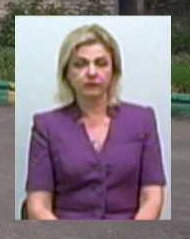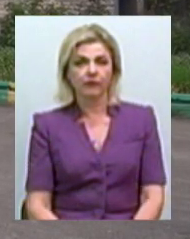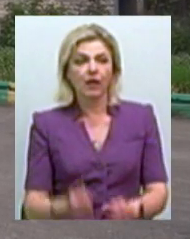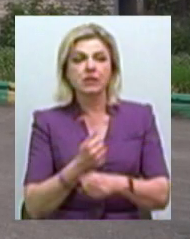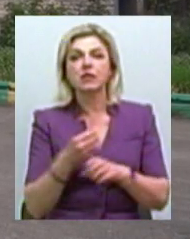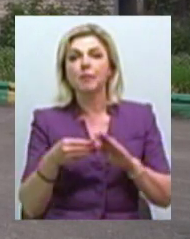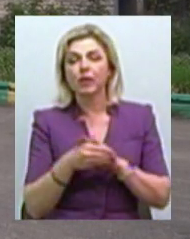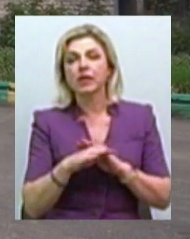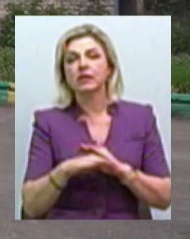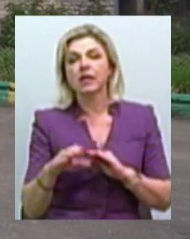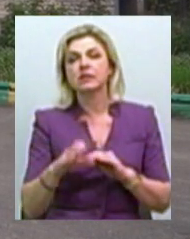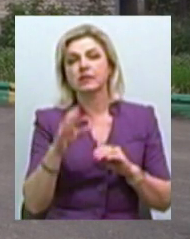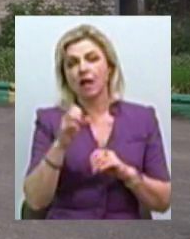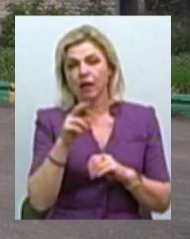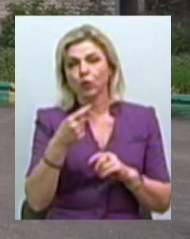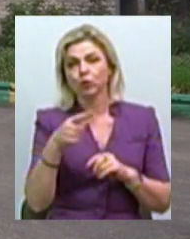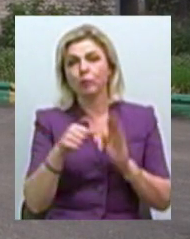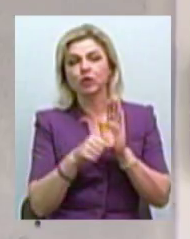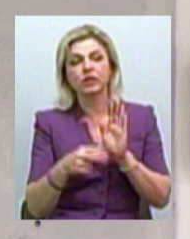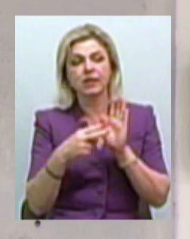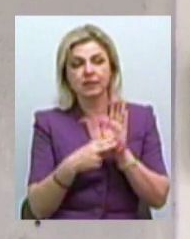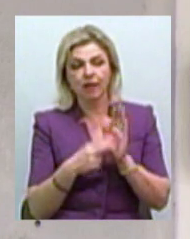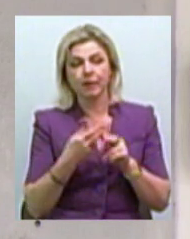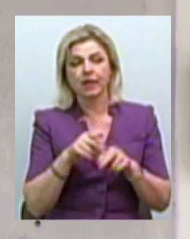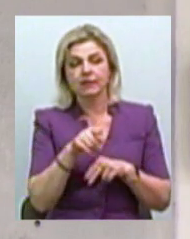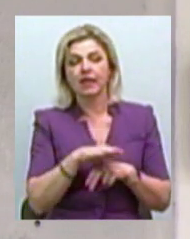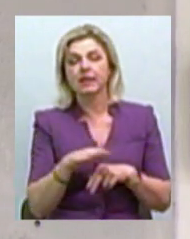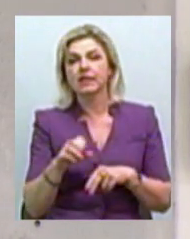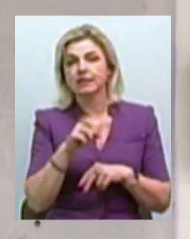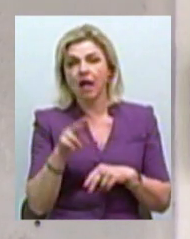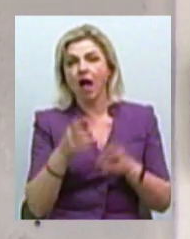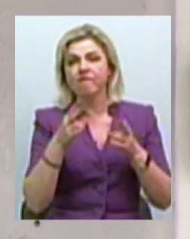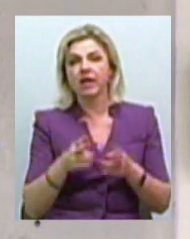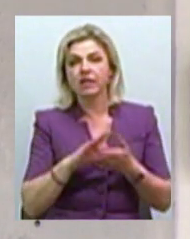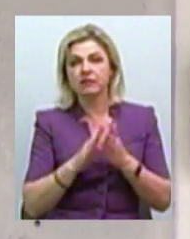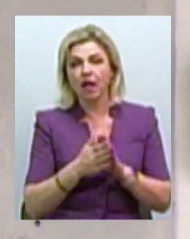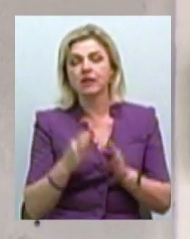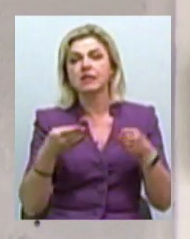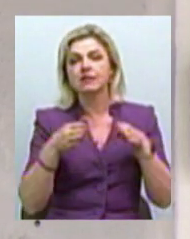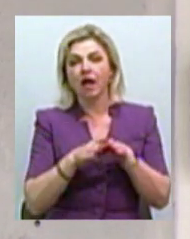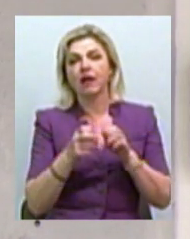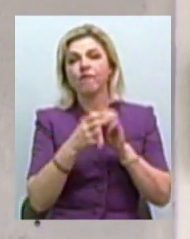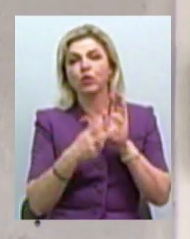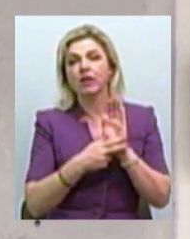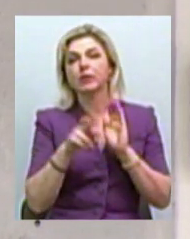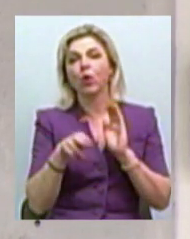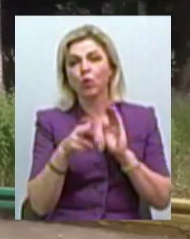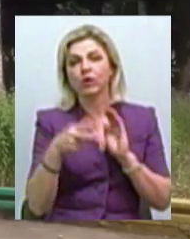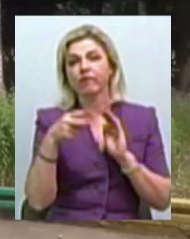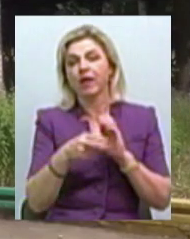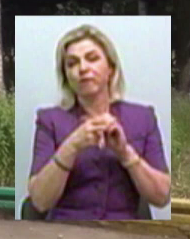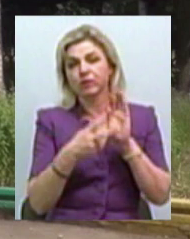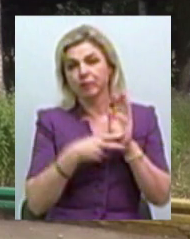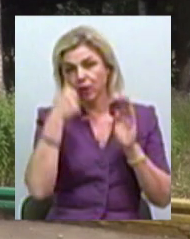Замінували і дошкільний навчальний заклад номер 67. Цей садочок через аварійний стан закритий із 18 грудня 2018